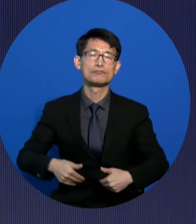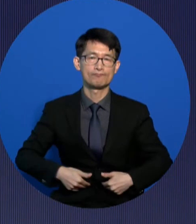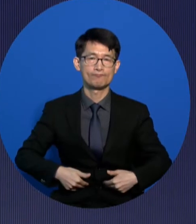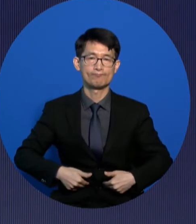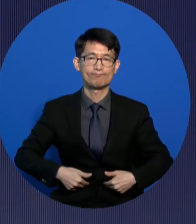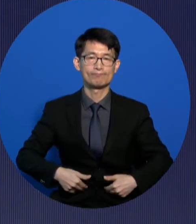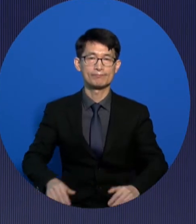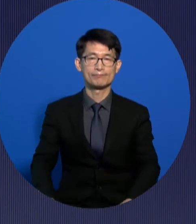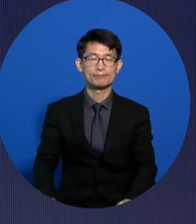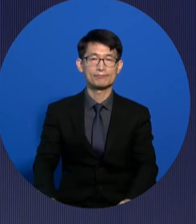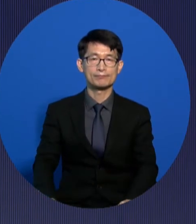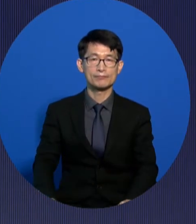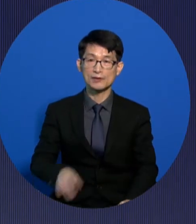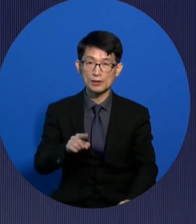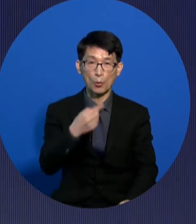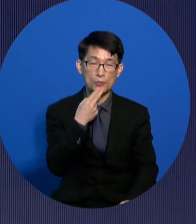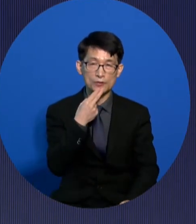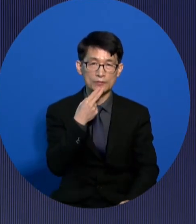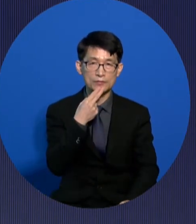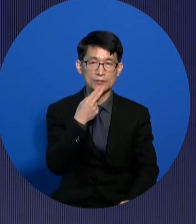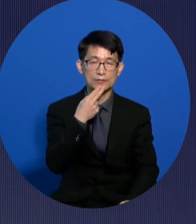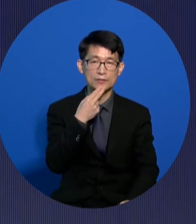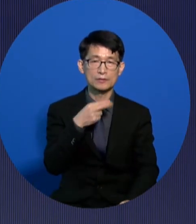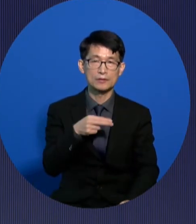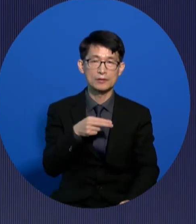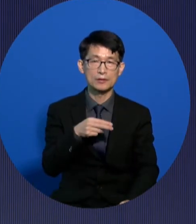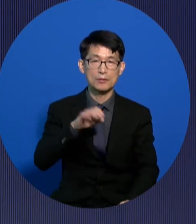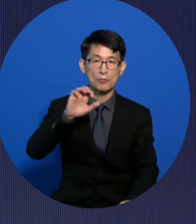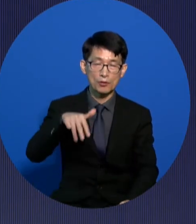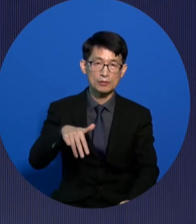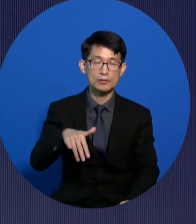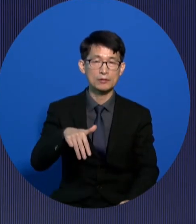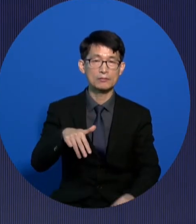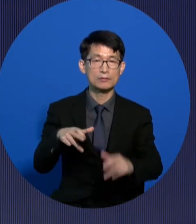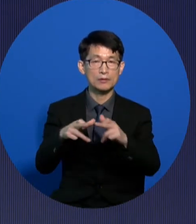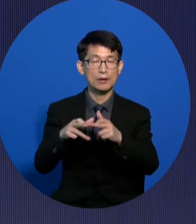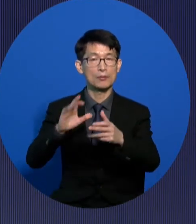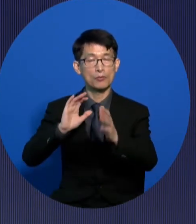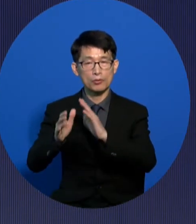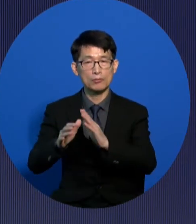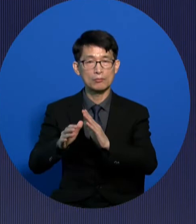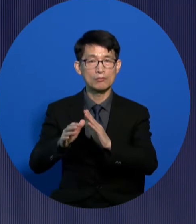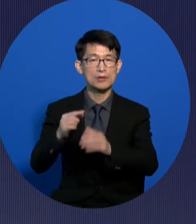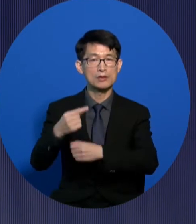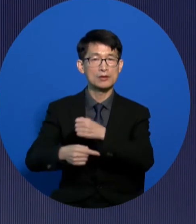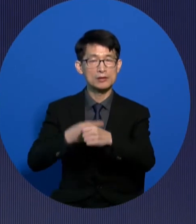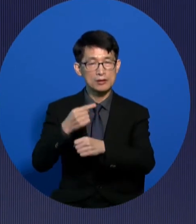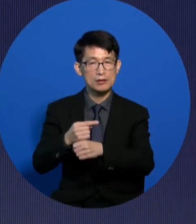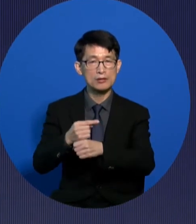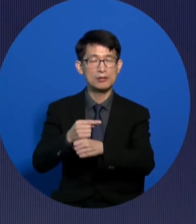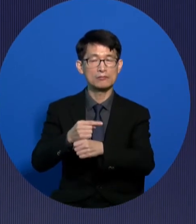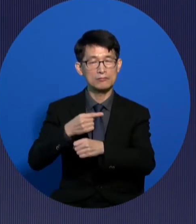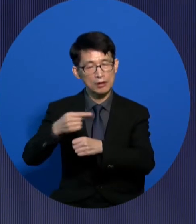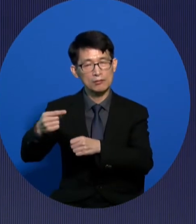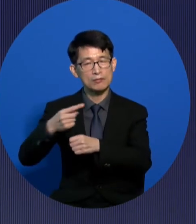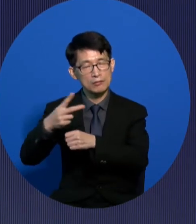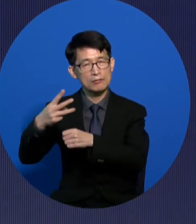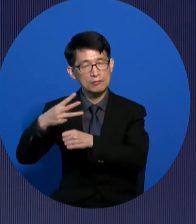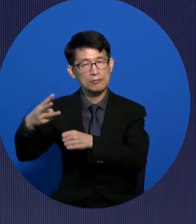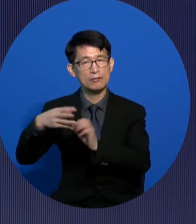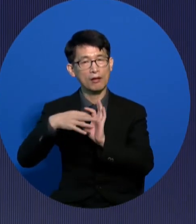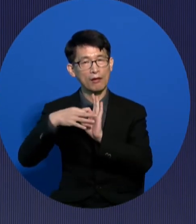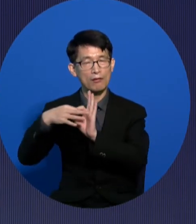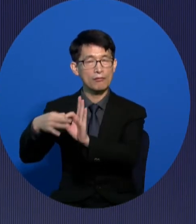그런 것 없이 지속적으로 이 평창 장애 포럼이 이어가고 중심 없이 흘러간다면